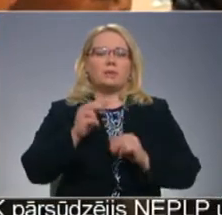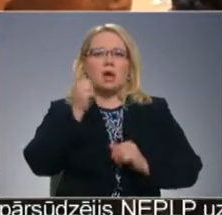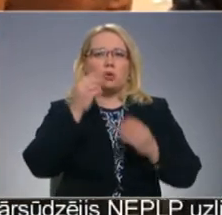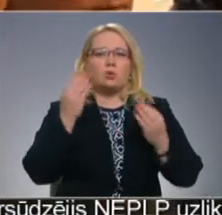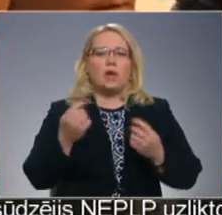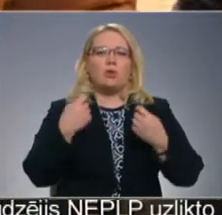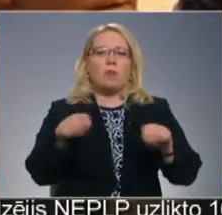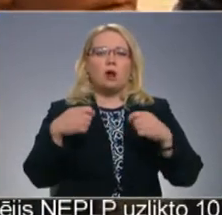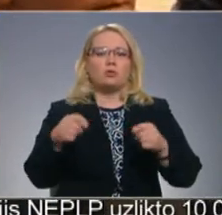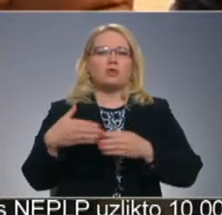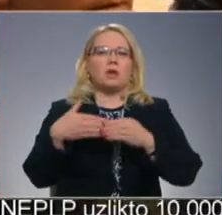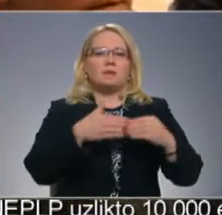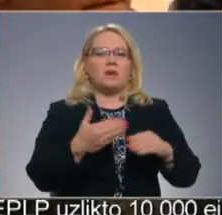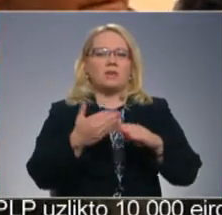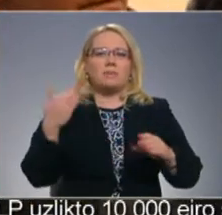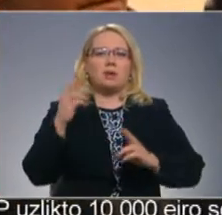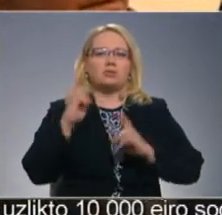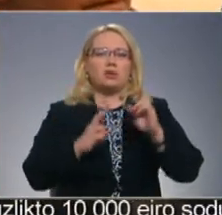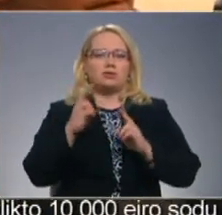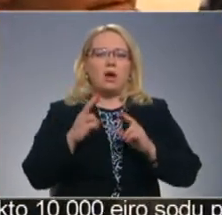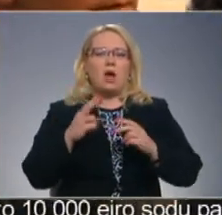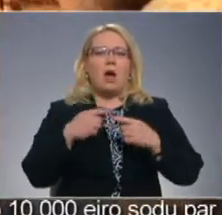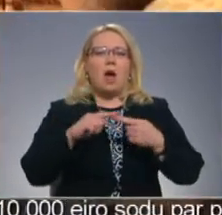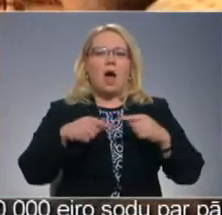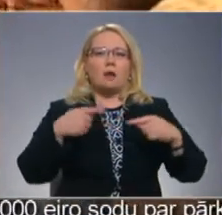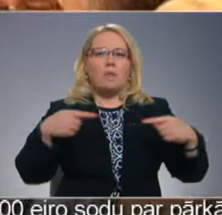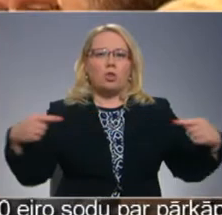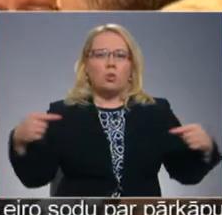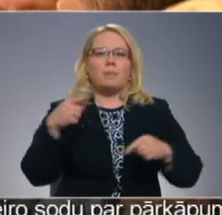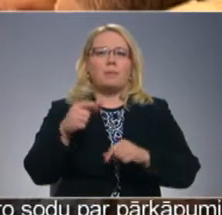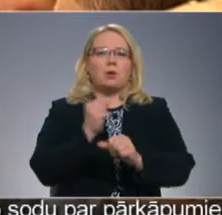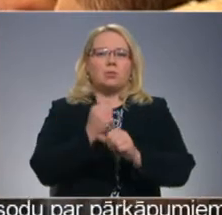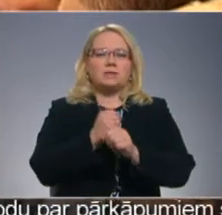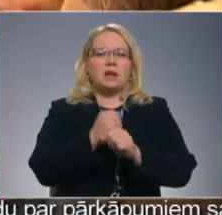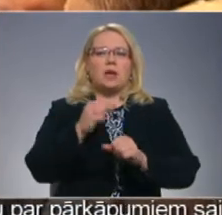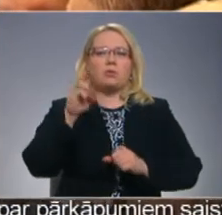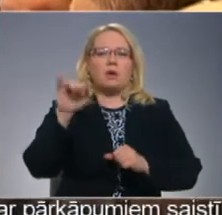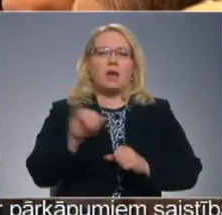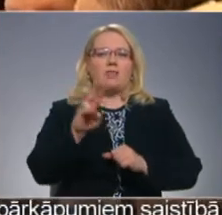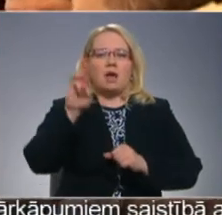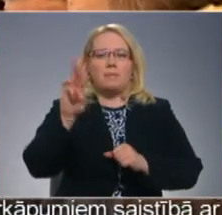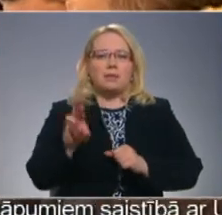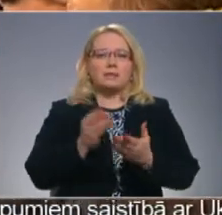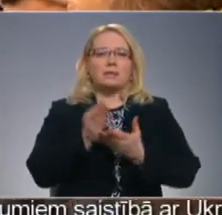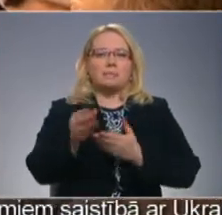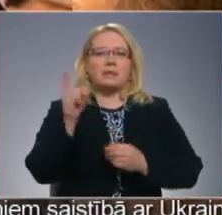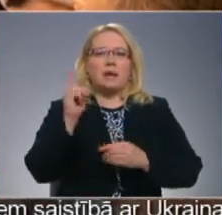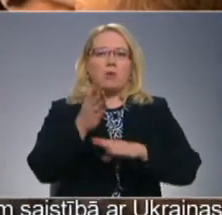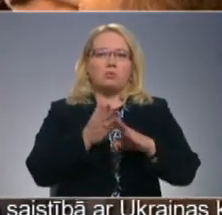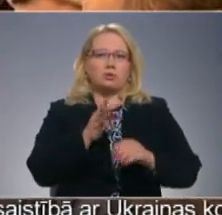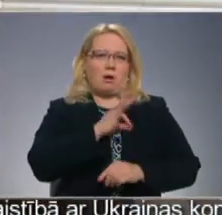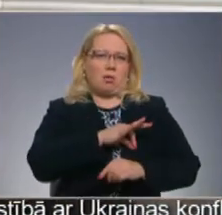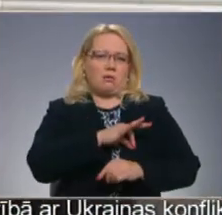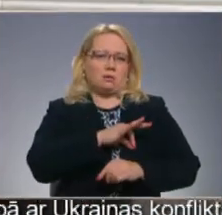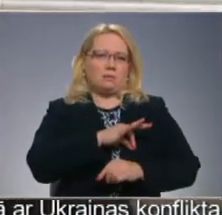dienu pārdošanai tiek izvest iepriekš saražotā armatūra, bet viņiem par nostrādāto janvāru mēnesi joprojām izmaksā tikai puse